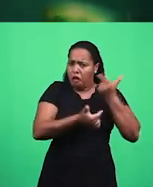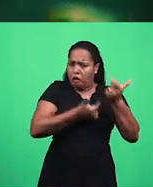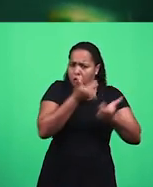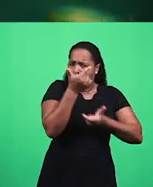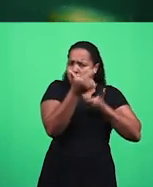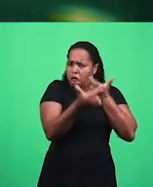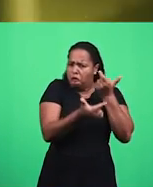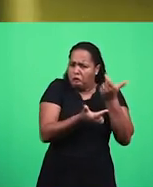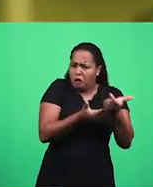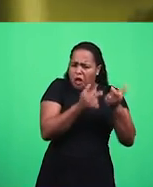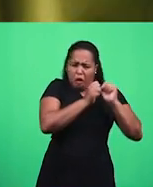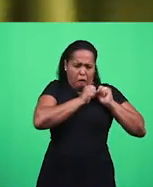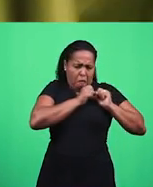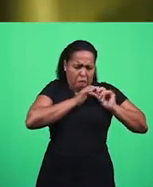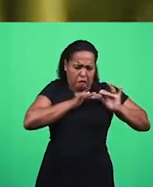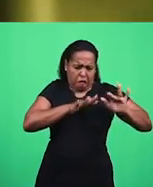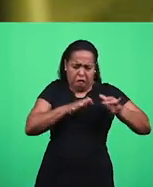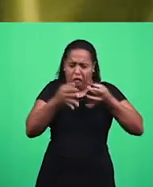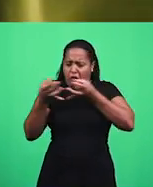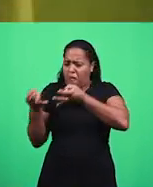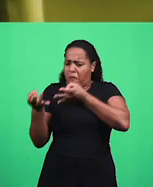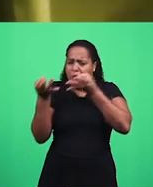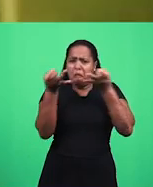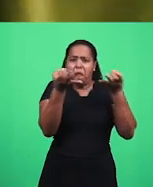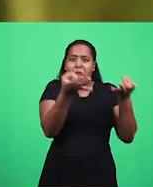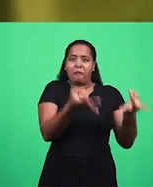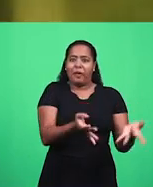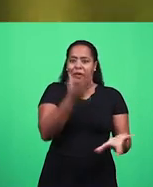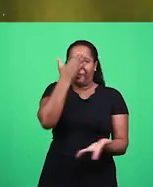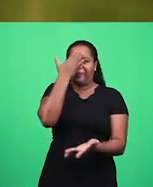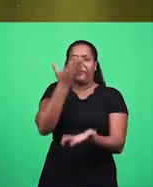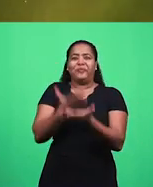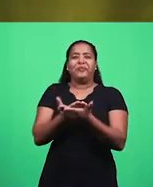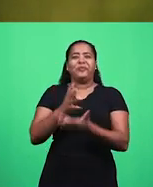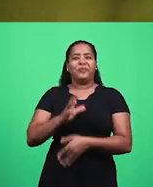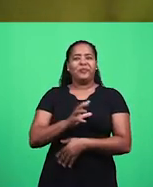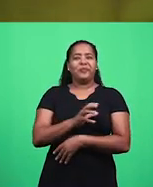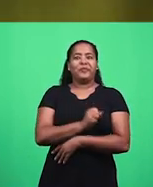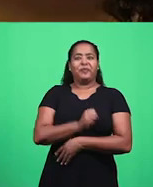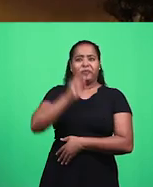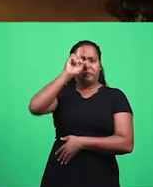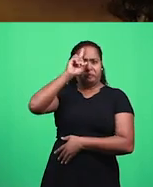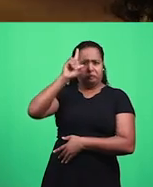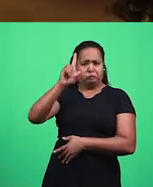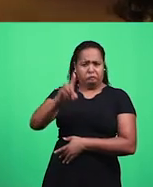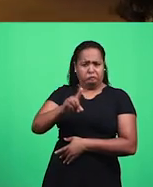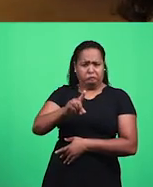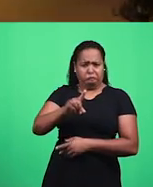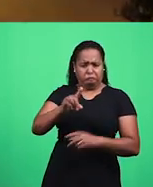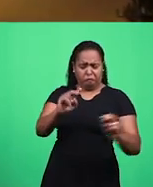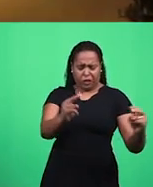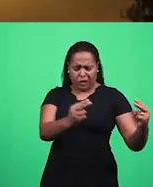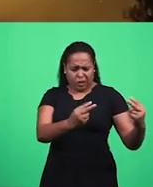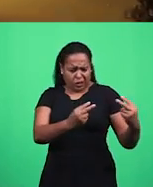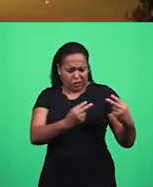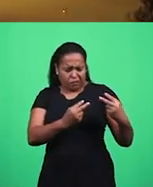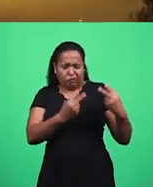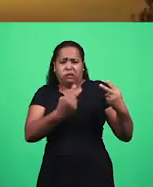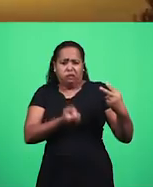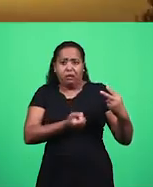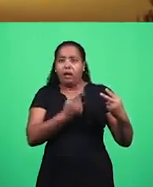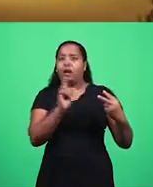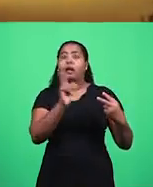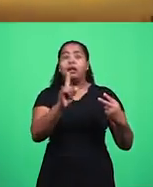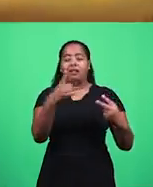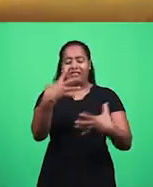Я не смотрю на обстоятельства, нет. Я смотрю на его великую любовь. Я не